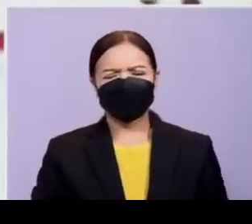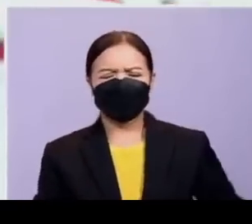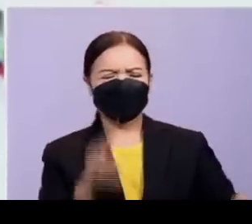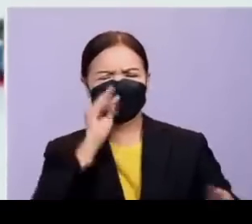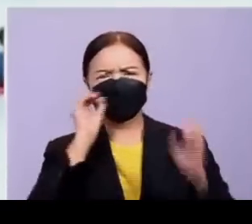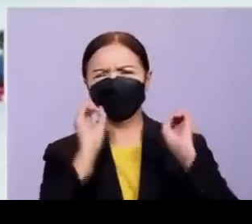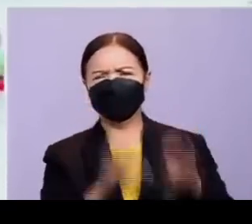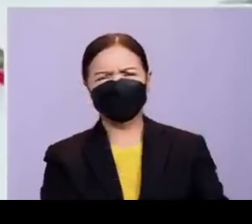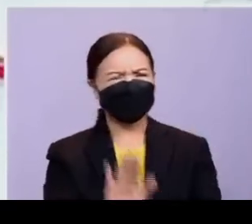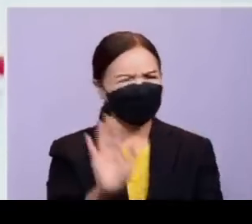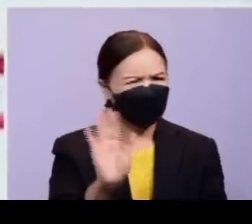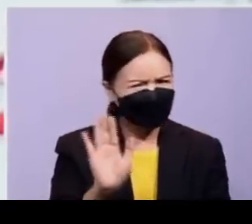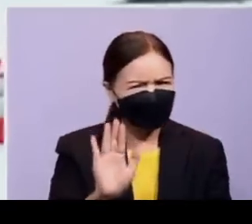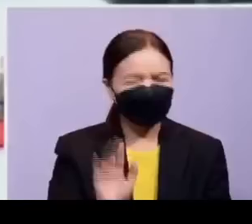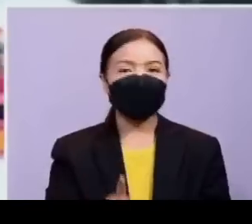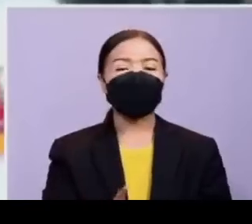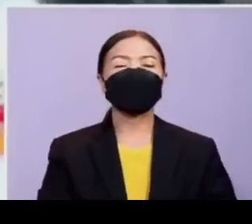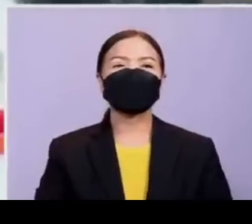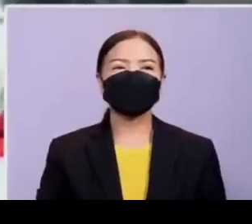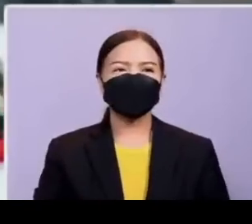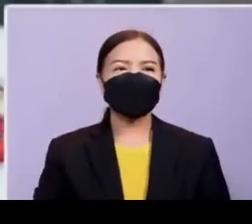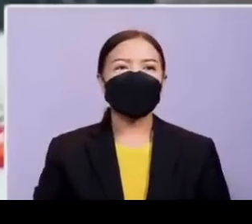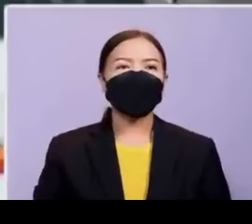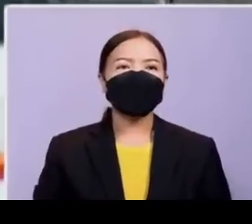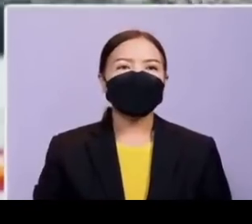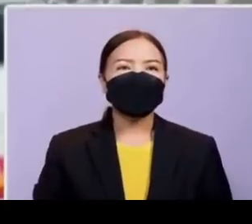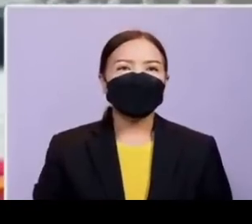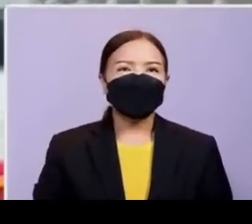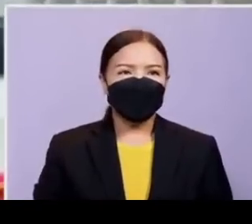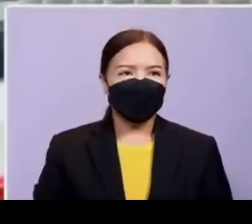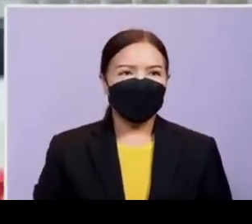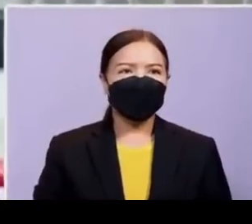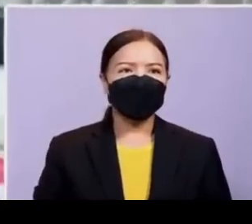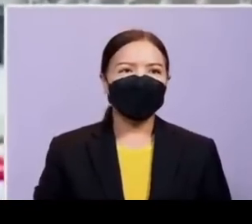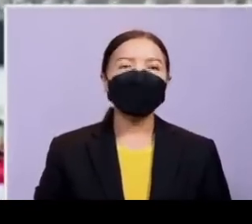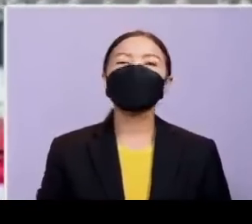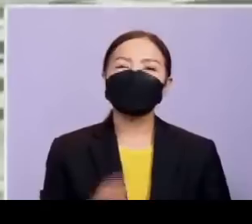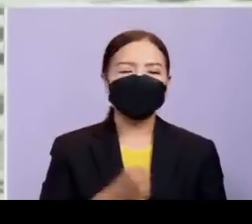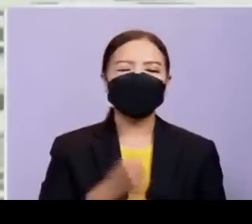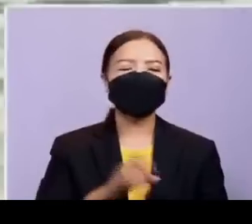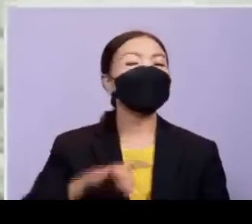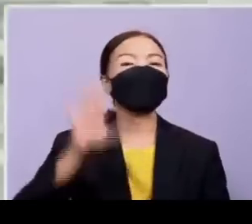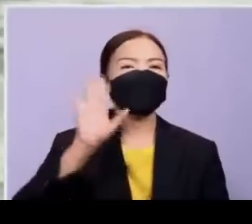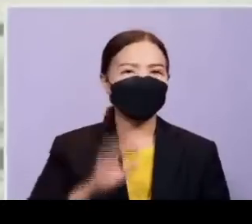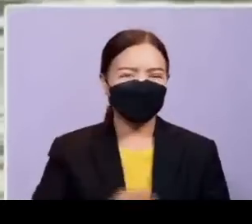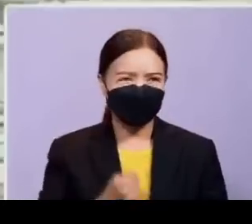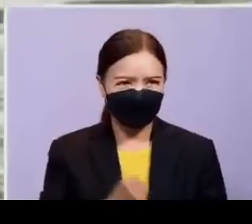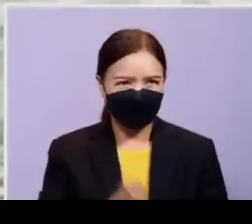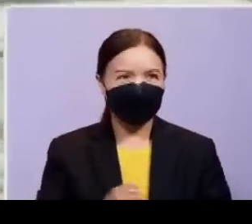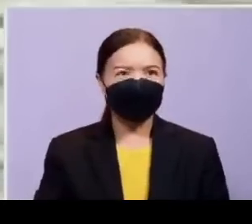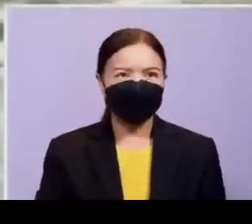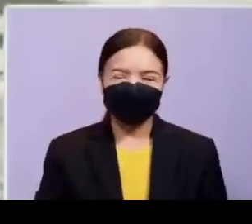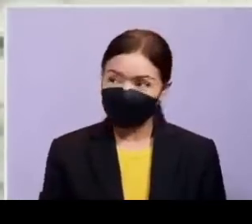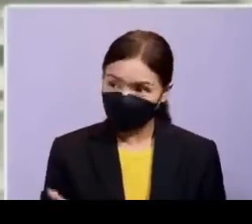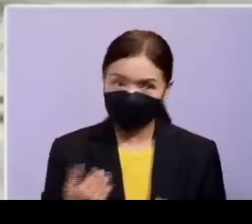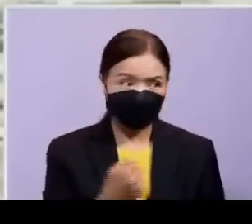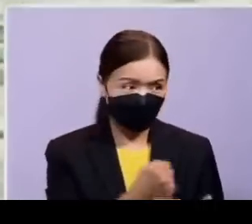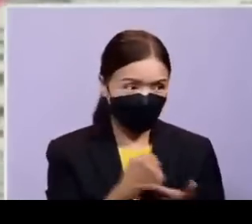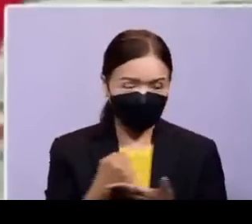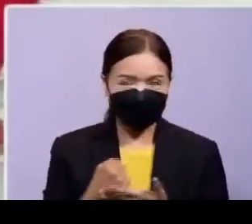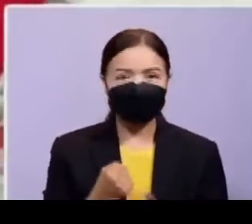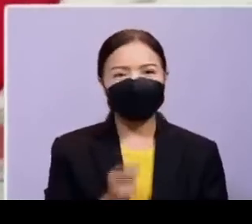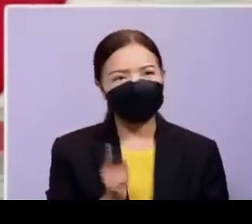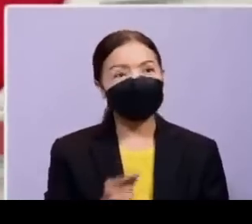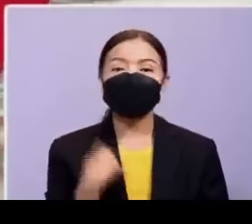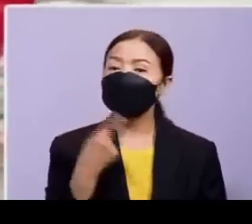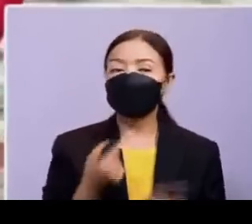ลำคลองด้วยท่านว่าอย่างนั้น ท่านชาติท่านไม่อะไรดราม่าอยู่แล้วแหละทำงานอย่างเดียวนะคะก็ถือว่าต้องช่วยกันจริงๆวันนี้